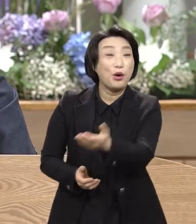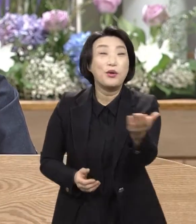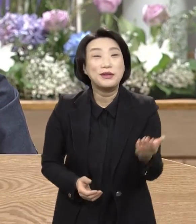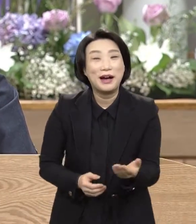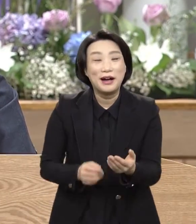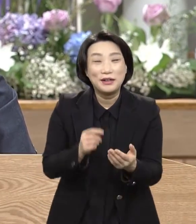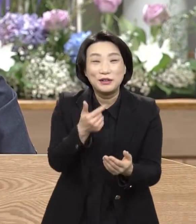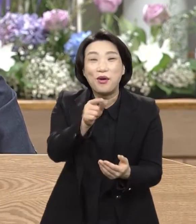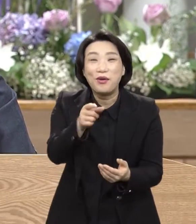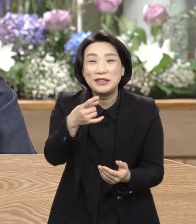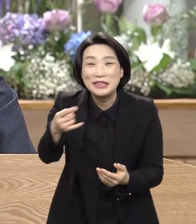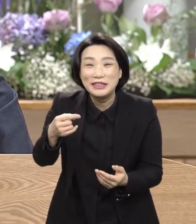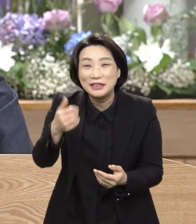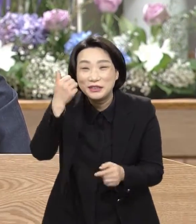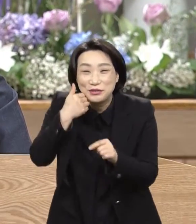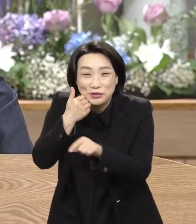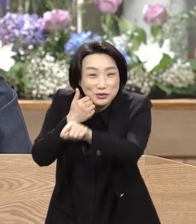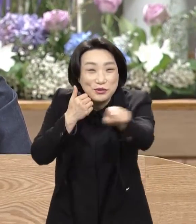너희가 누구냐?